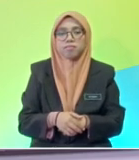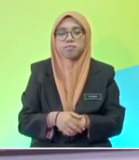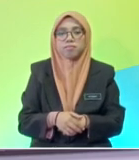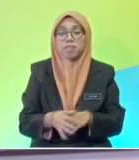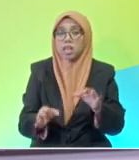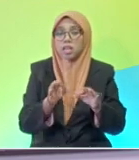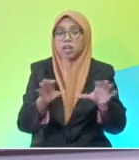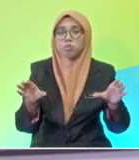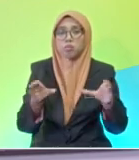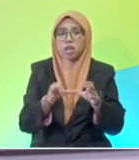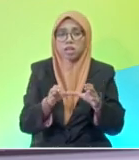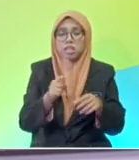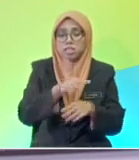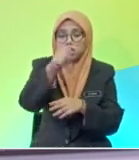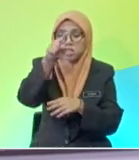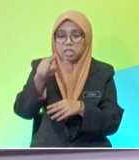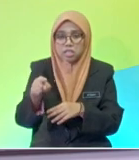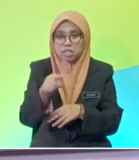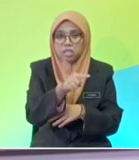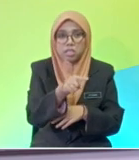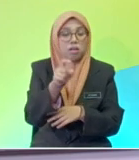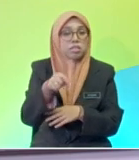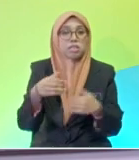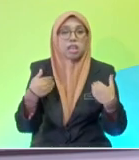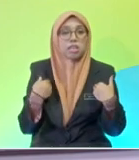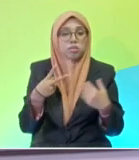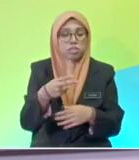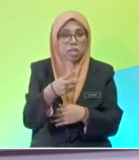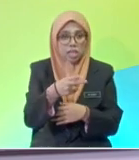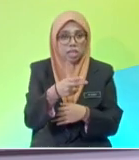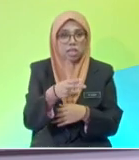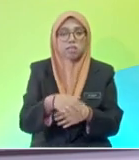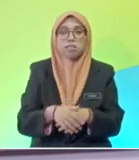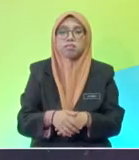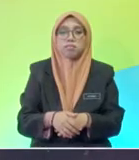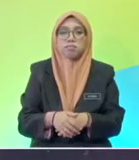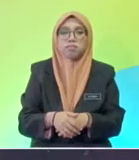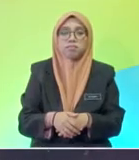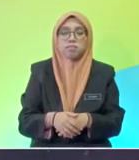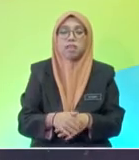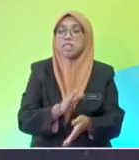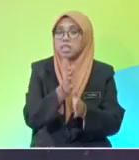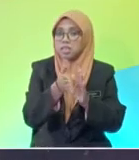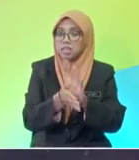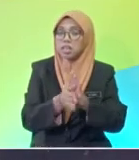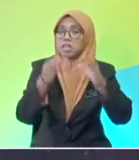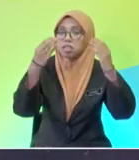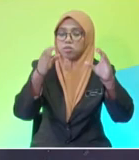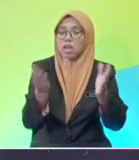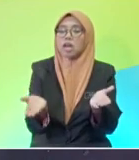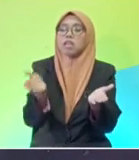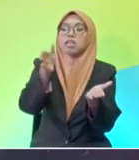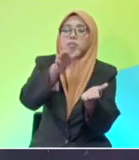gunting untuk ikan ini saya lebih gunakan macam ini jadi oh ini Pak salju itu pun